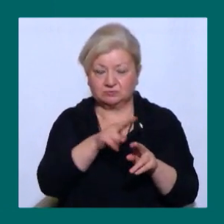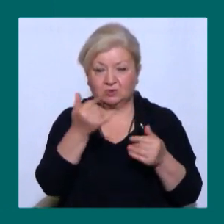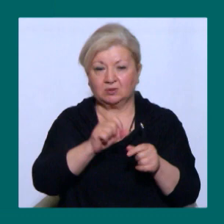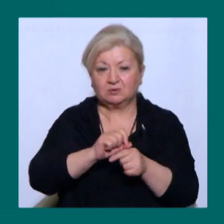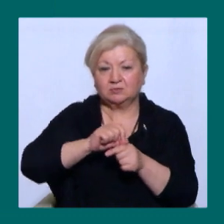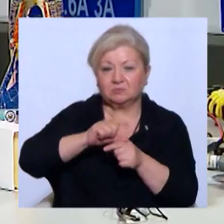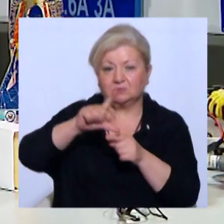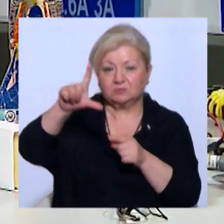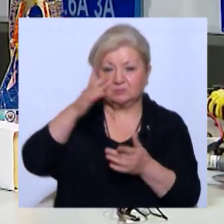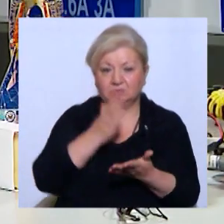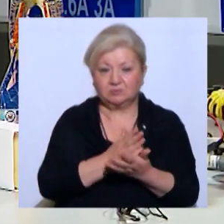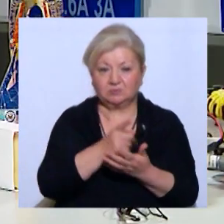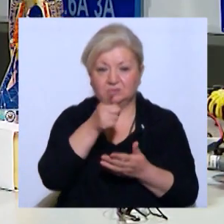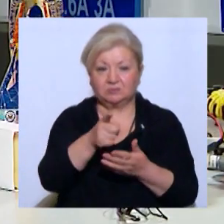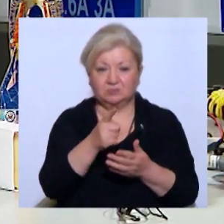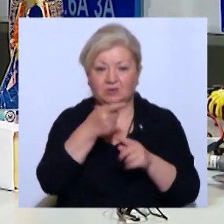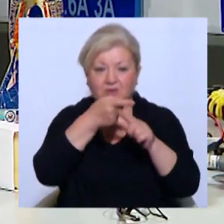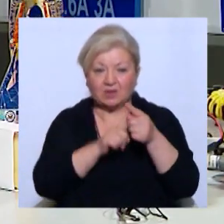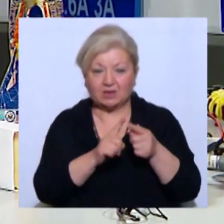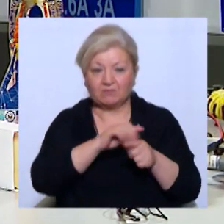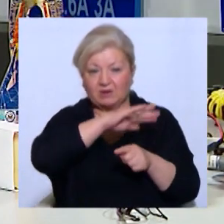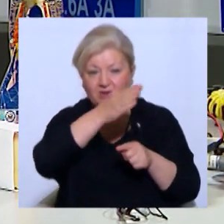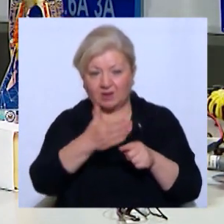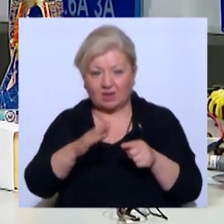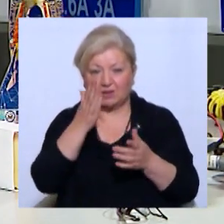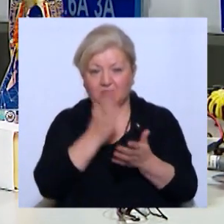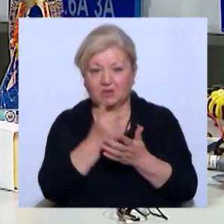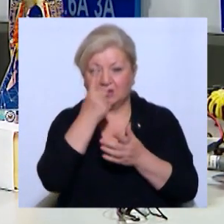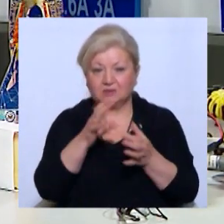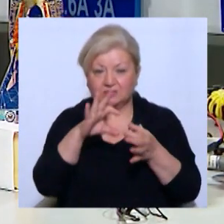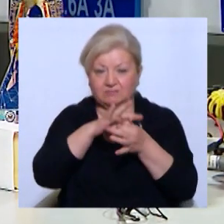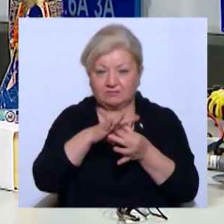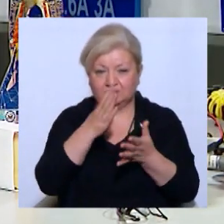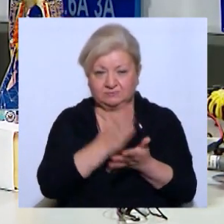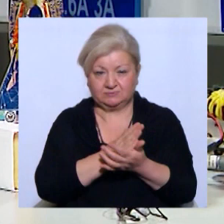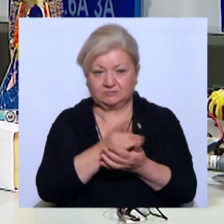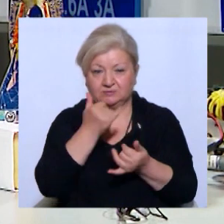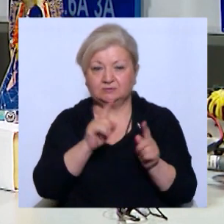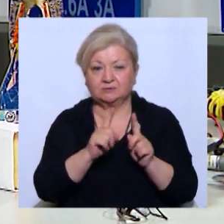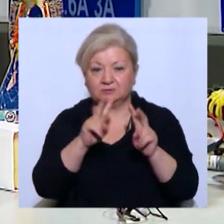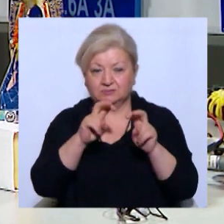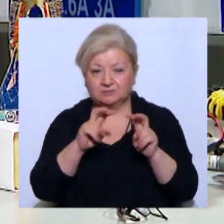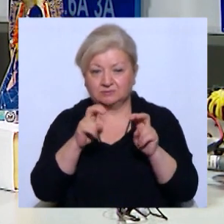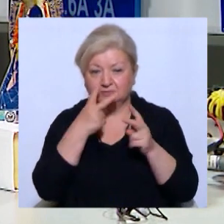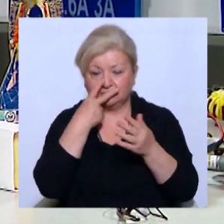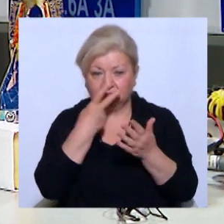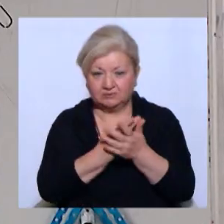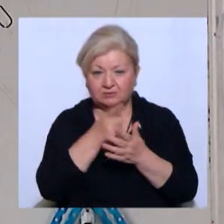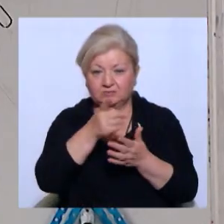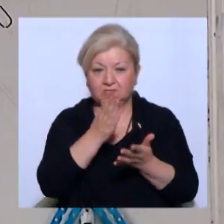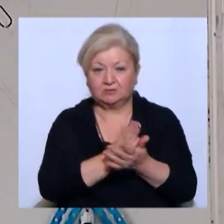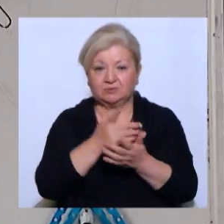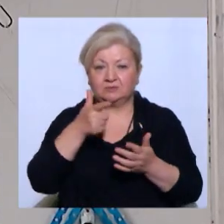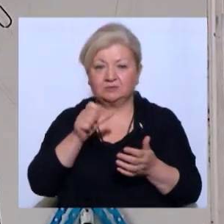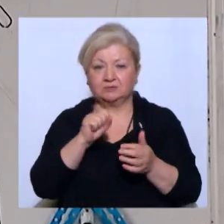ერთი კვანძი. ახლა რაც განვიხილეთ ეს თემა, ეს არის განივი ტალღა. გრძივ ტალღაზე როგორ გაიქნება?